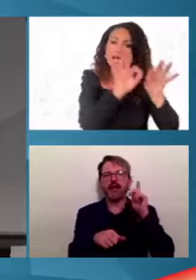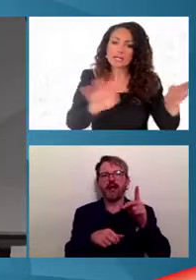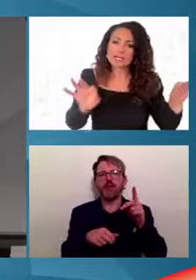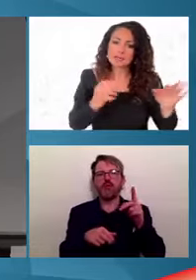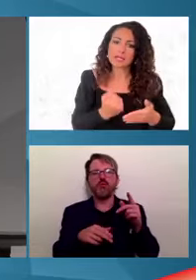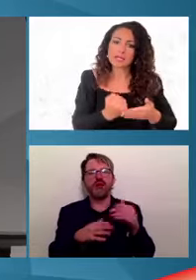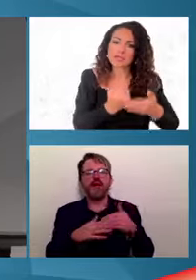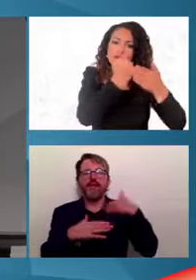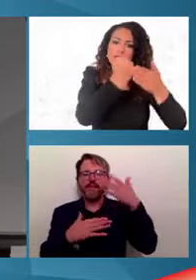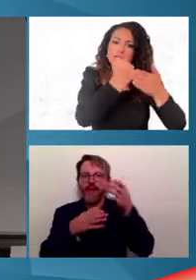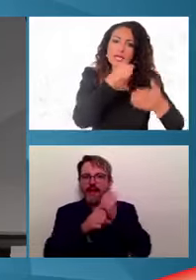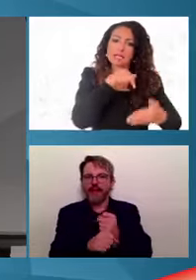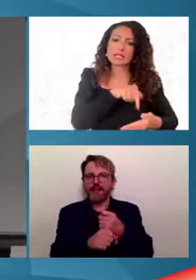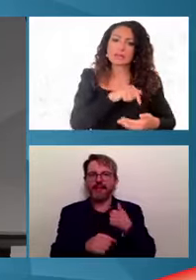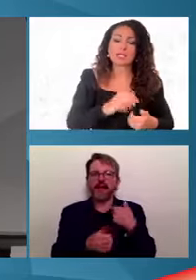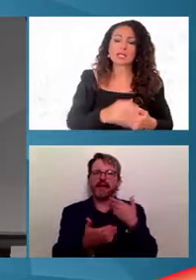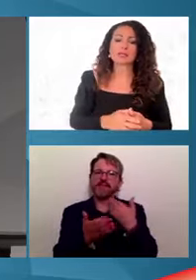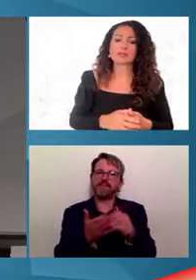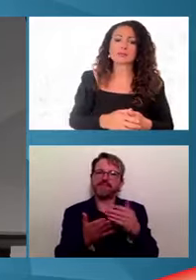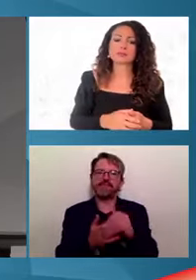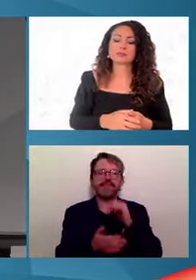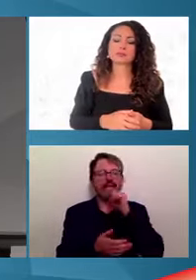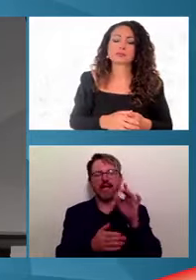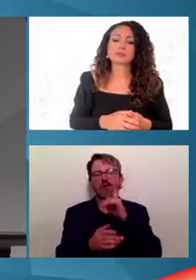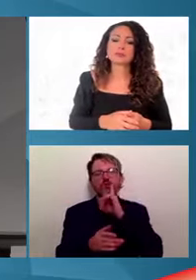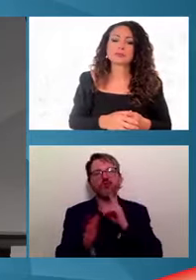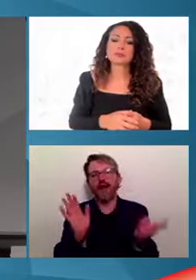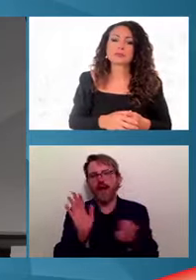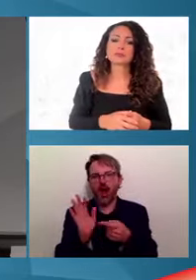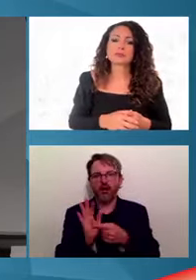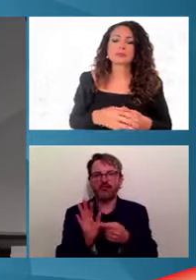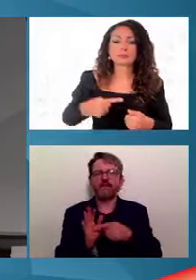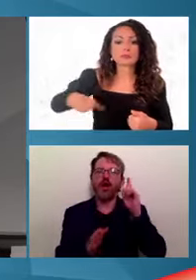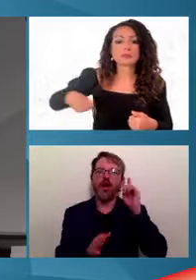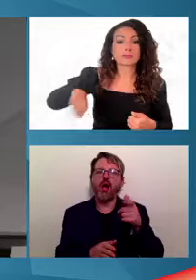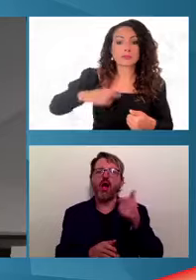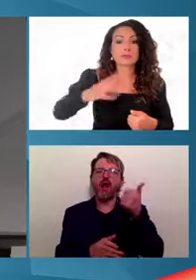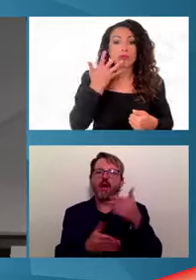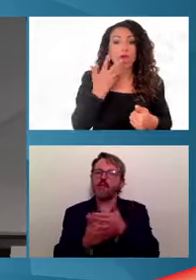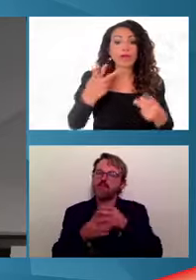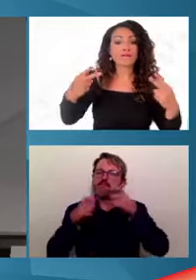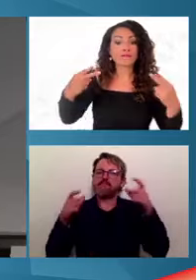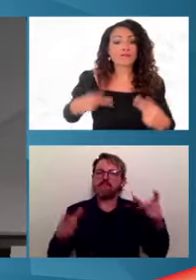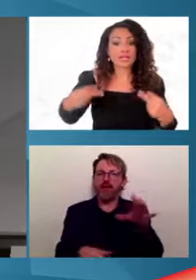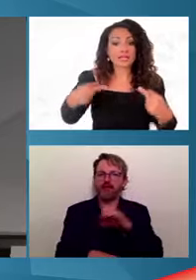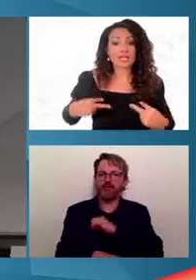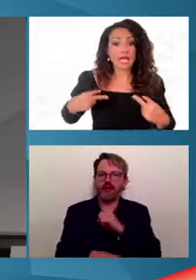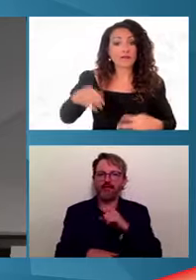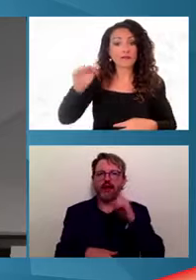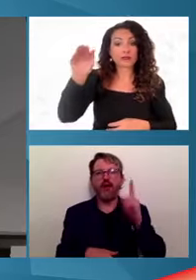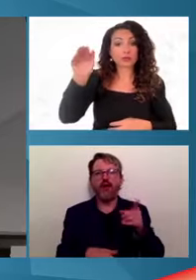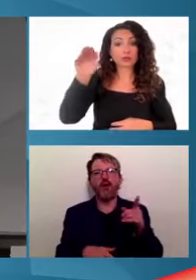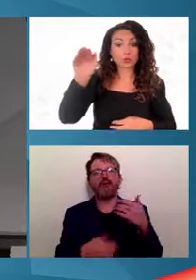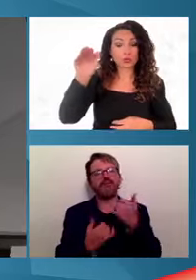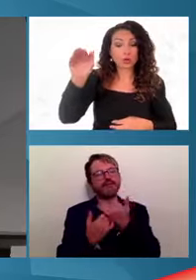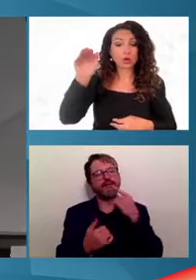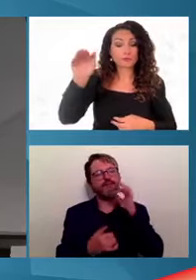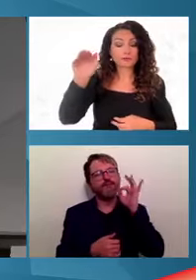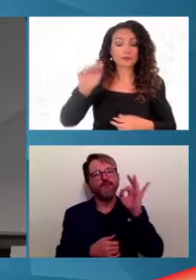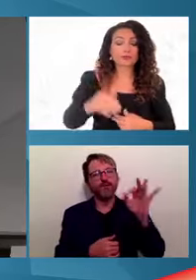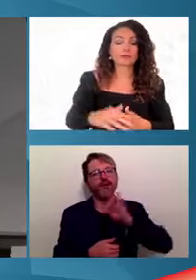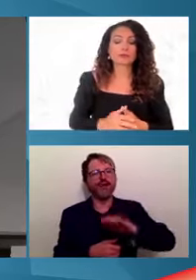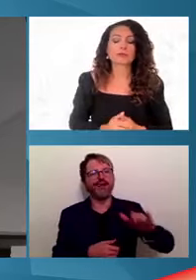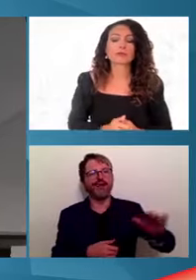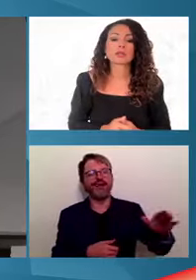aggiunto. Dobbiamo lasciare a una prospettiva migliore di vita alle future generazioni. Ove è possibile, ove la statica ce lo